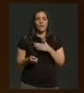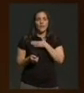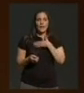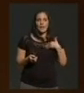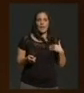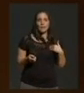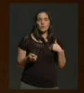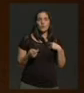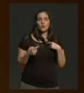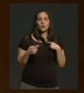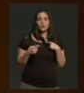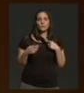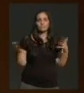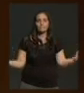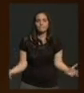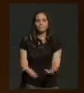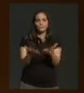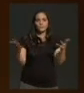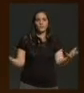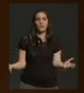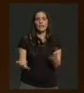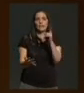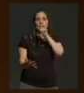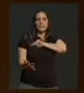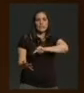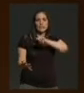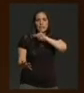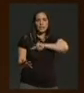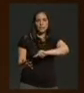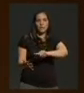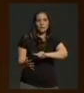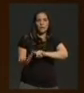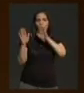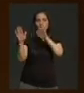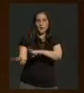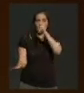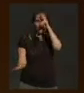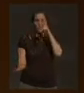sendotzeko dauzkagun baliabide eta alegin guztiak erabiliko ditugu. Eskerrik asko.